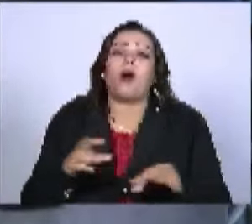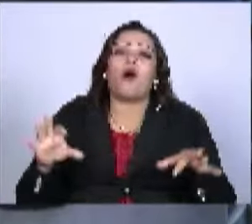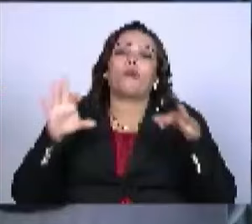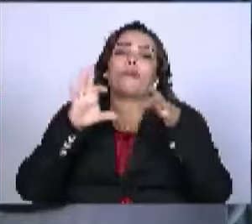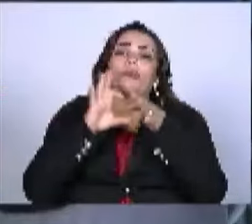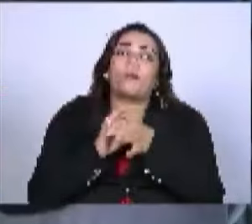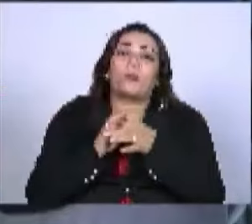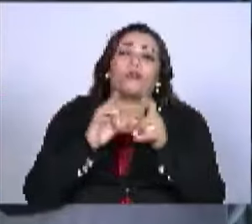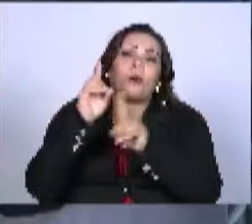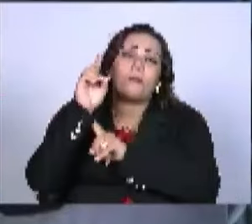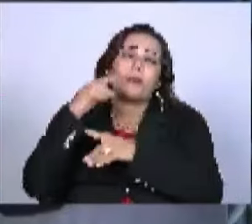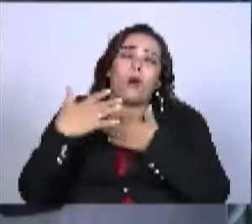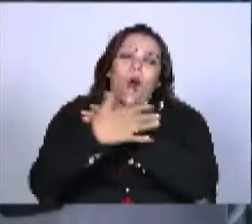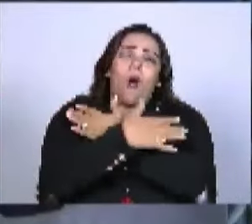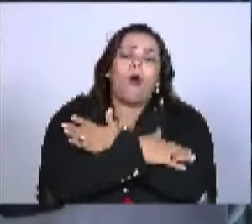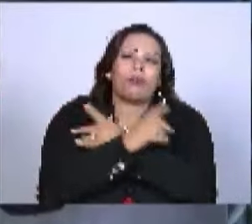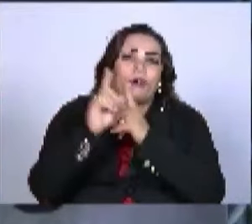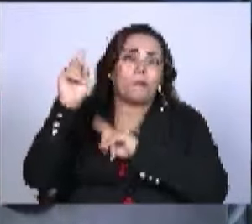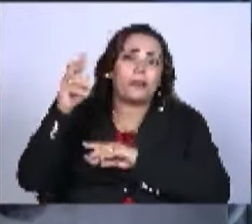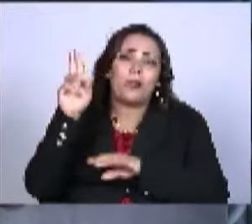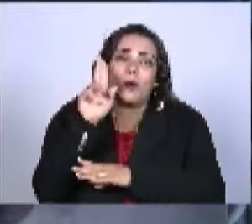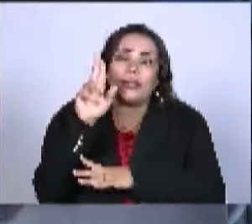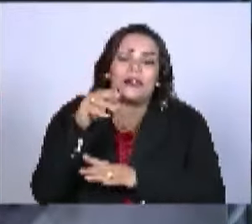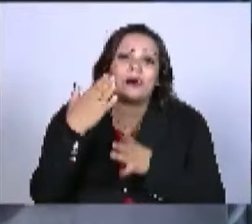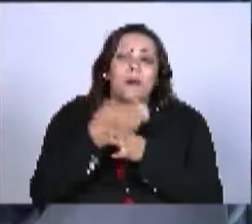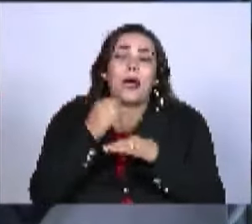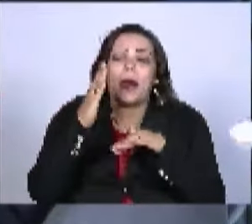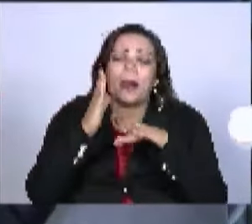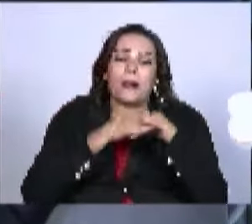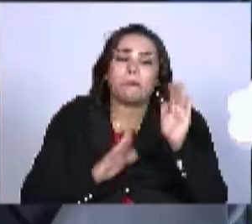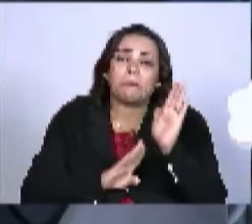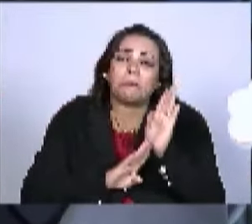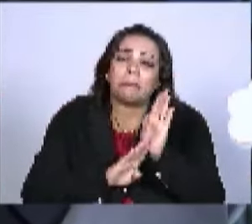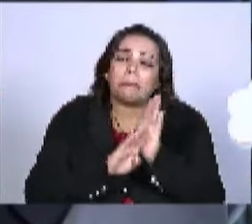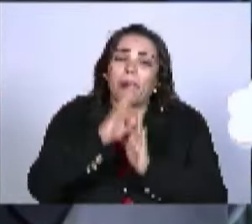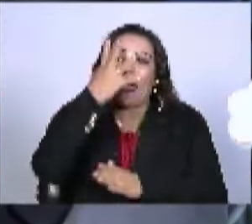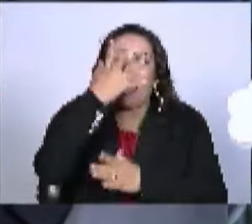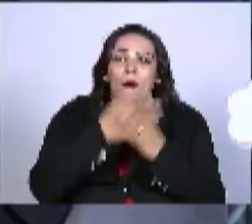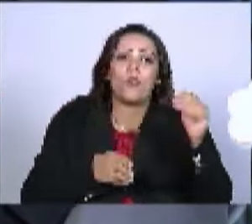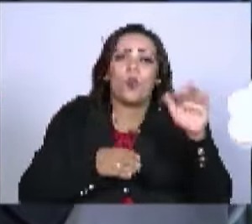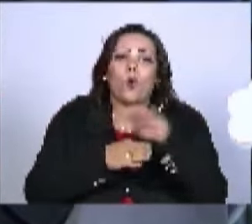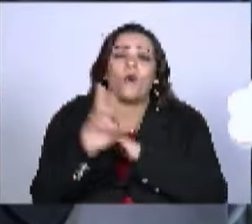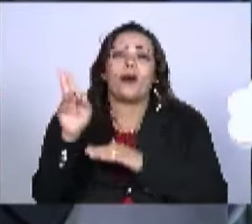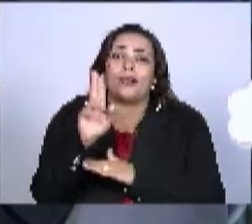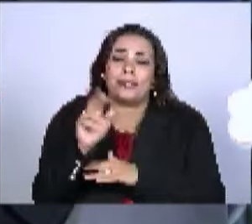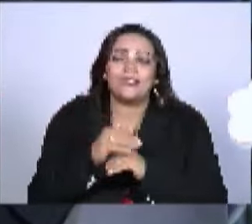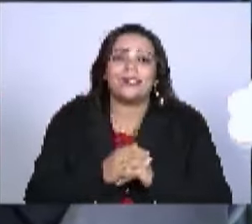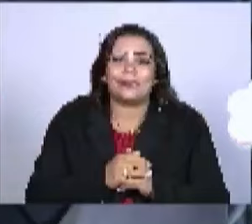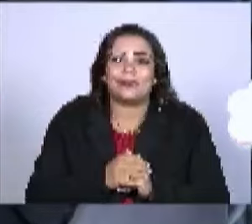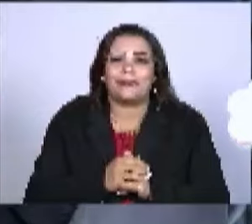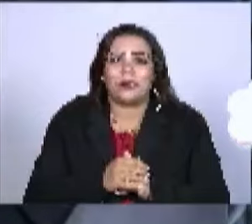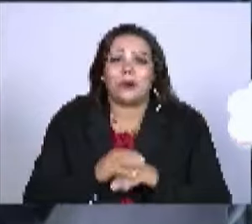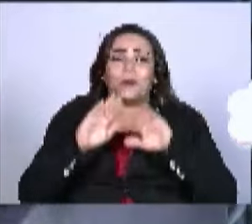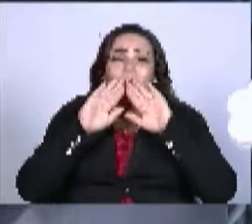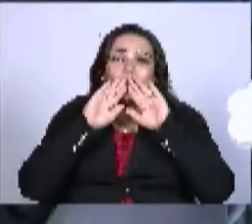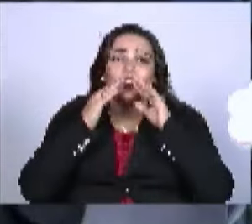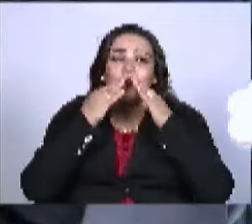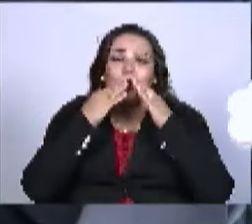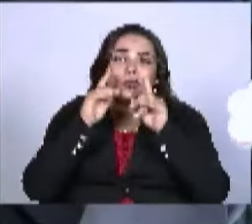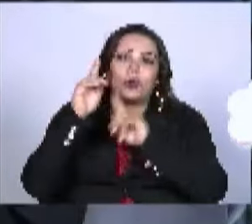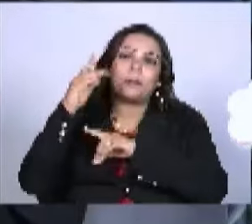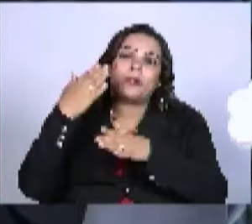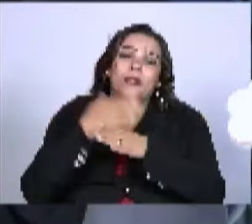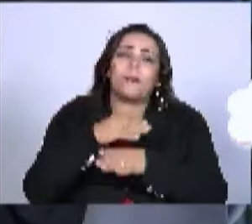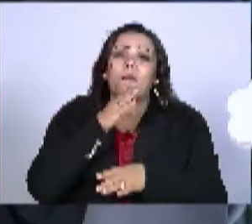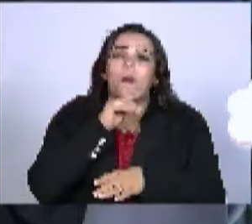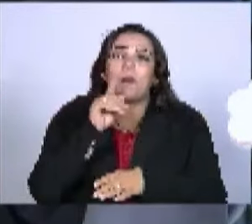وتعيشي في حضن ربنا والكنيسه وتربي ابنك في حضن الكنيسه و بتشكر ربنا ان اهله